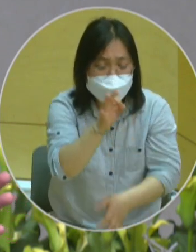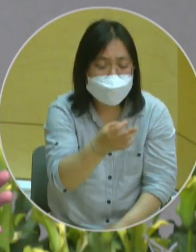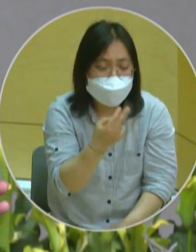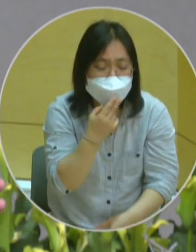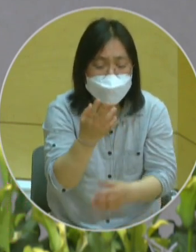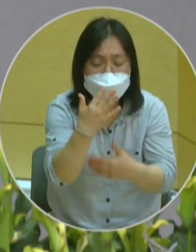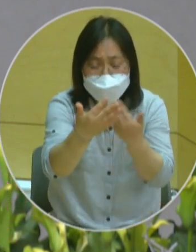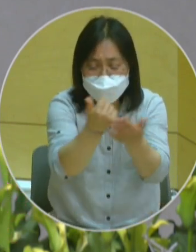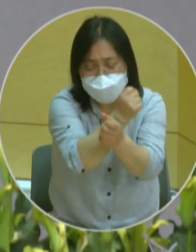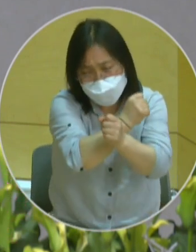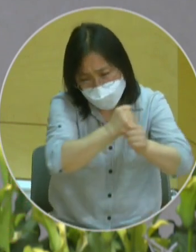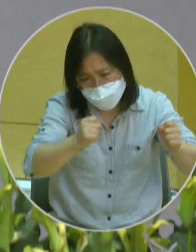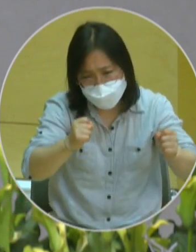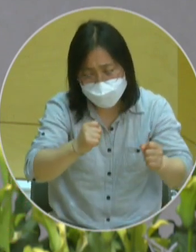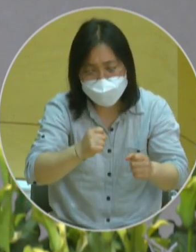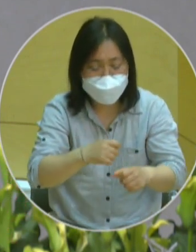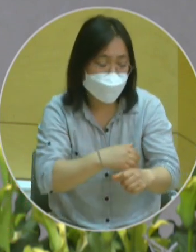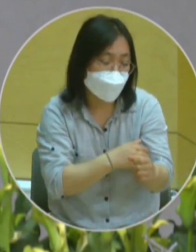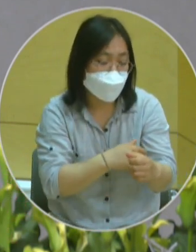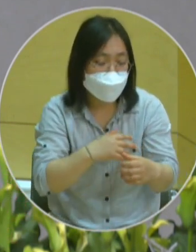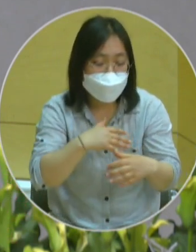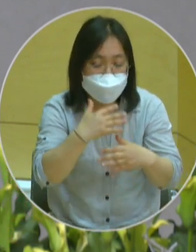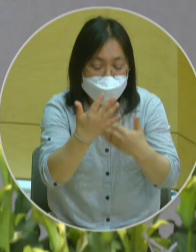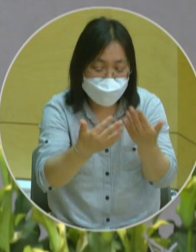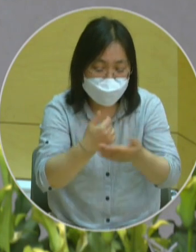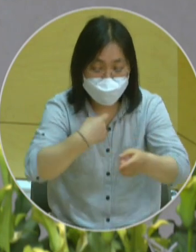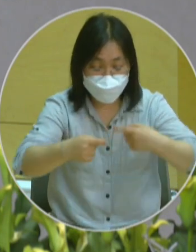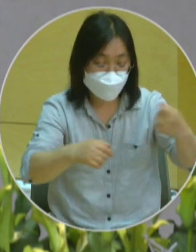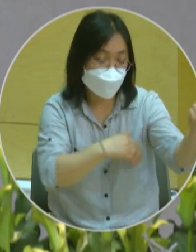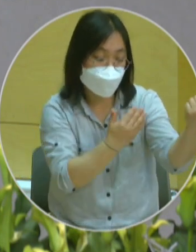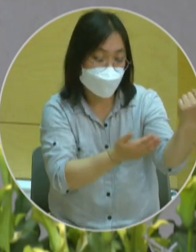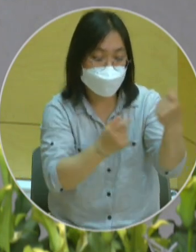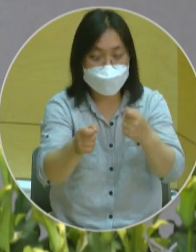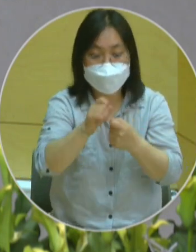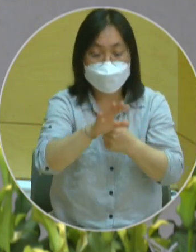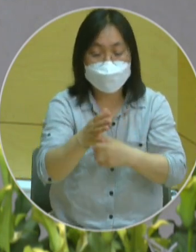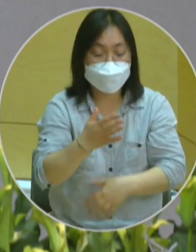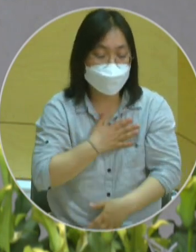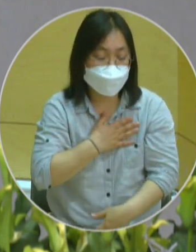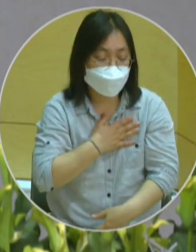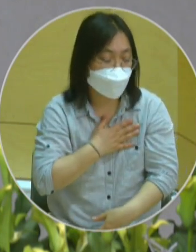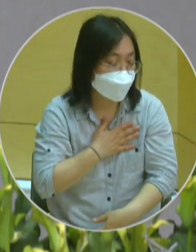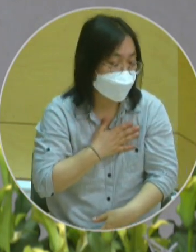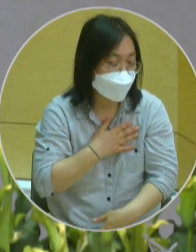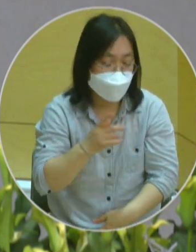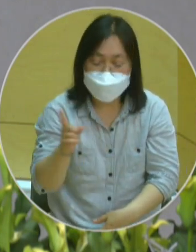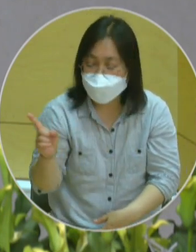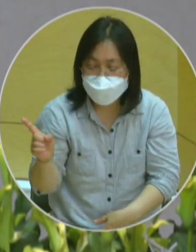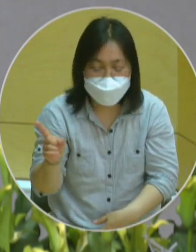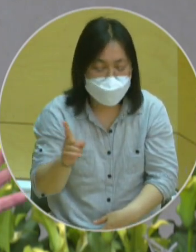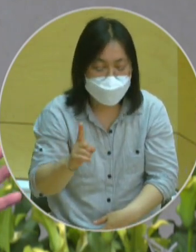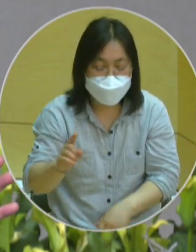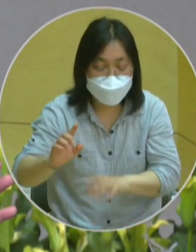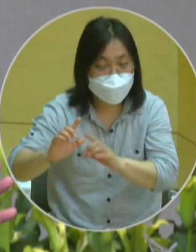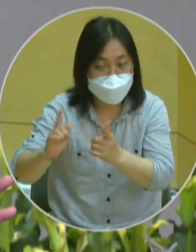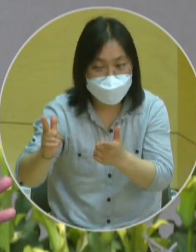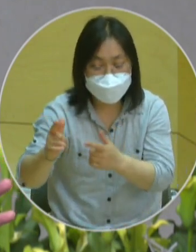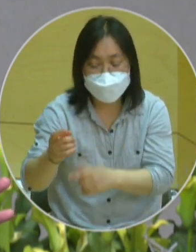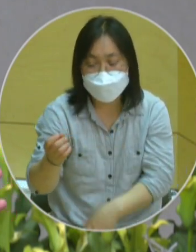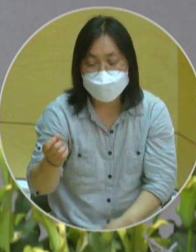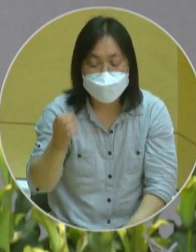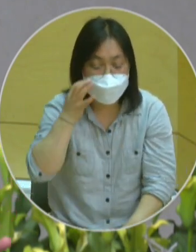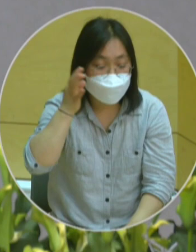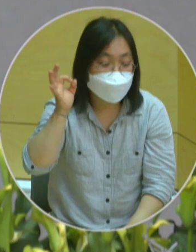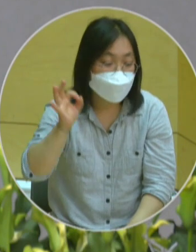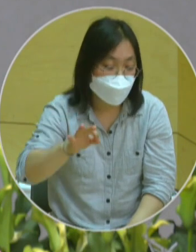광대하심, 하나님의 절대 주권, 하나님의 심판하심 앞에 나라는 존재는 아무것도 아닌 존재라는